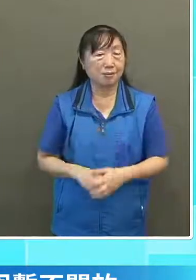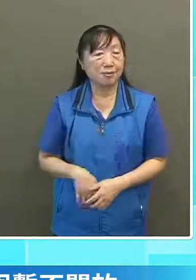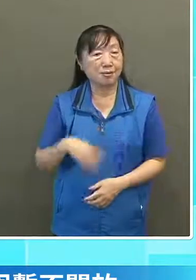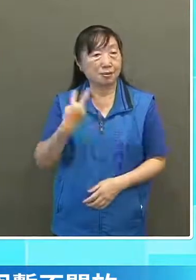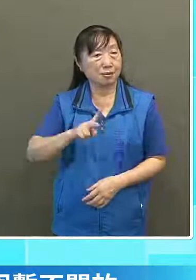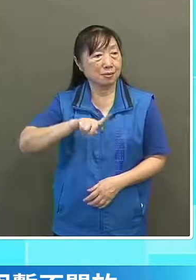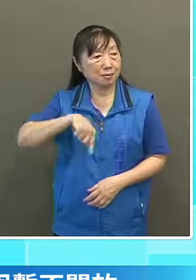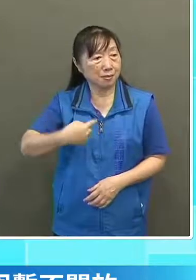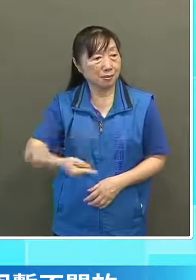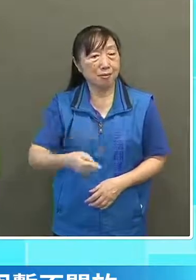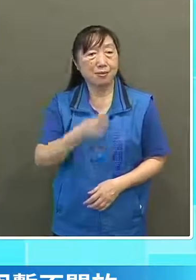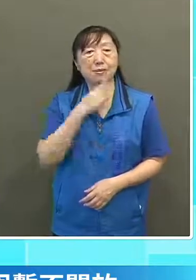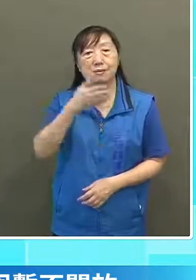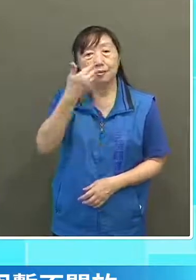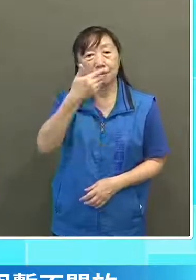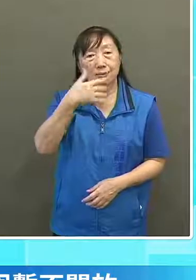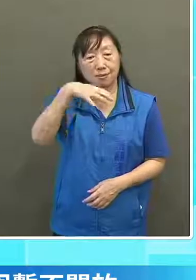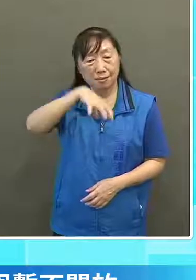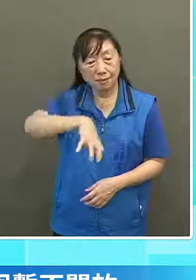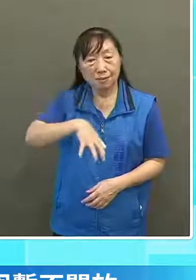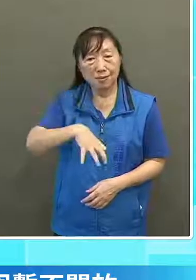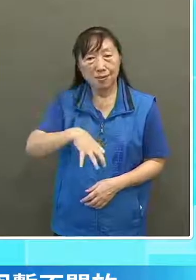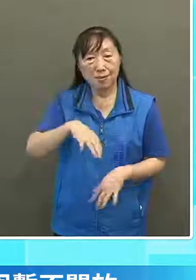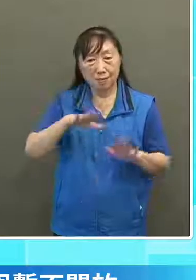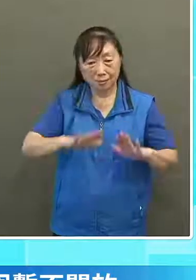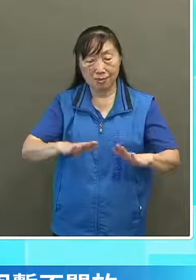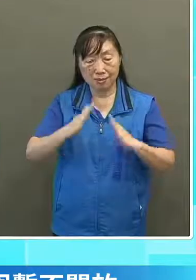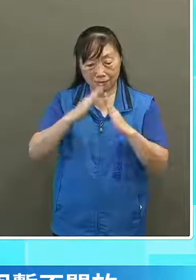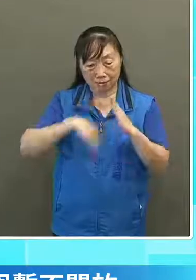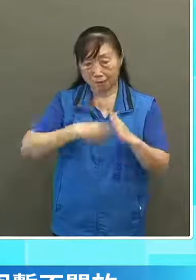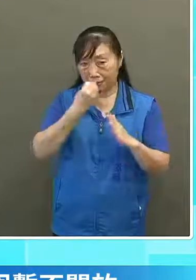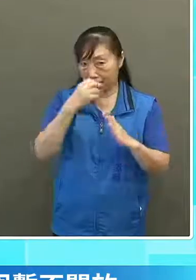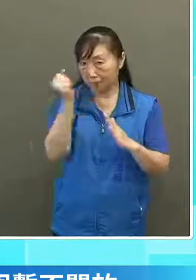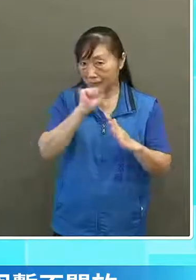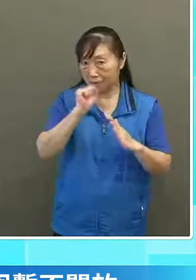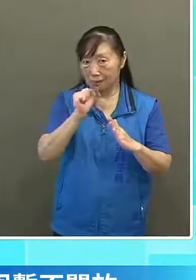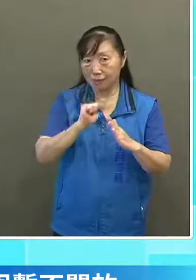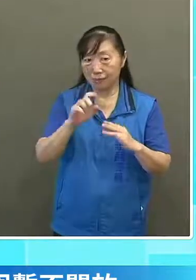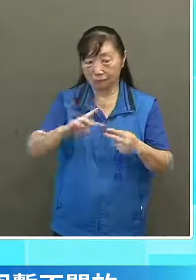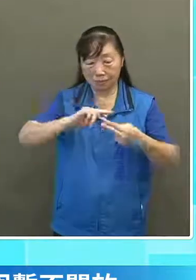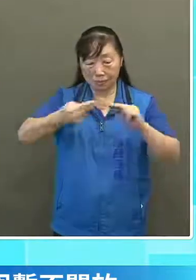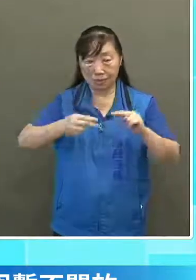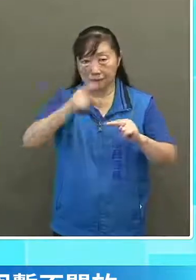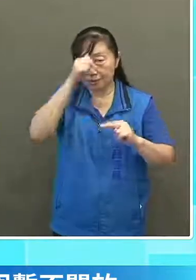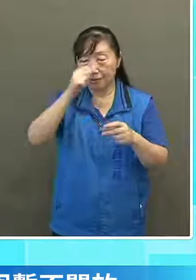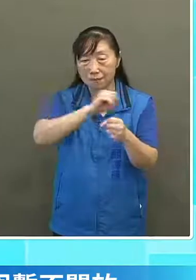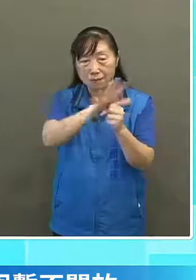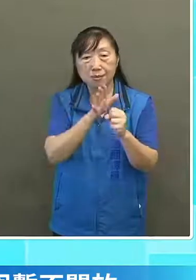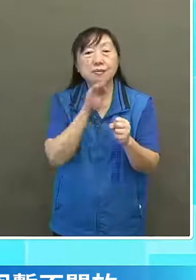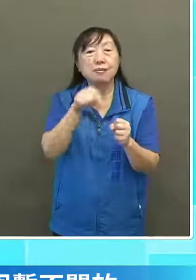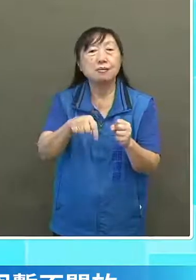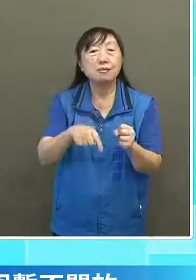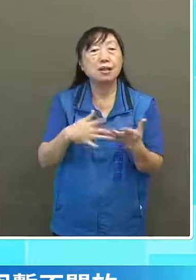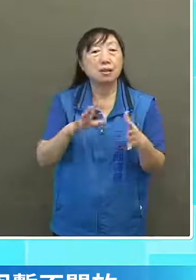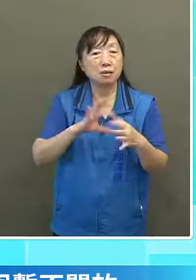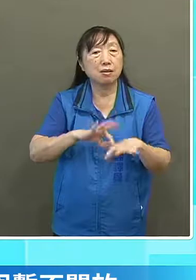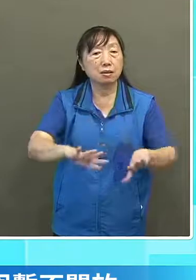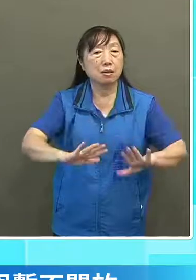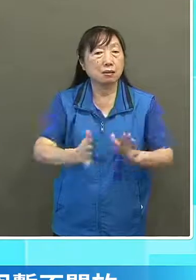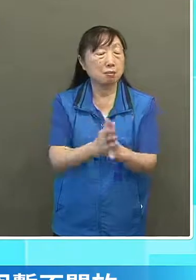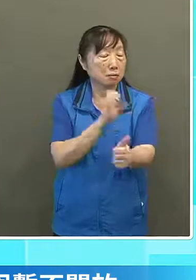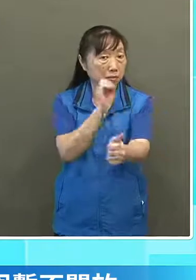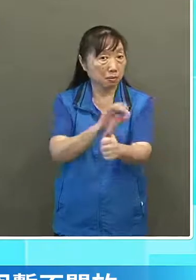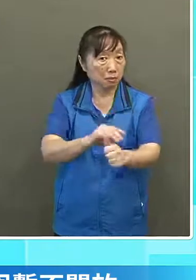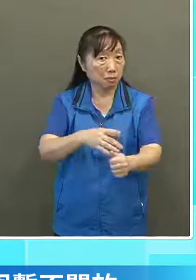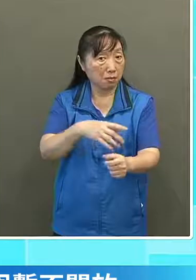来是餐厅禁止内用的这个规定，请问定序确定是 Delta 了，那新北餐饮内用即刻起就开